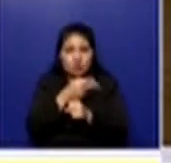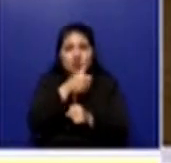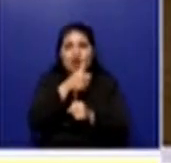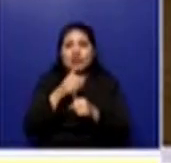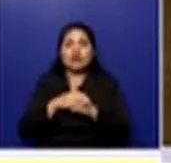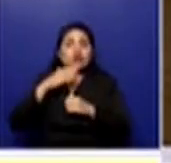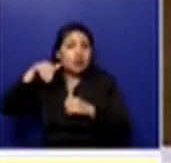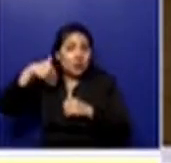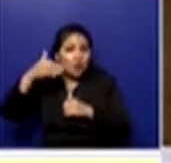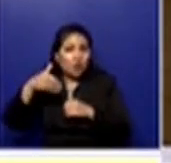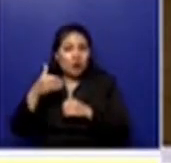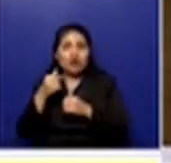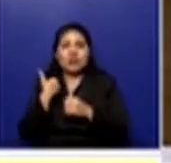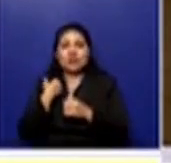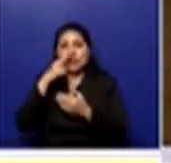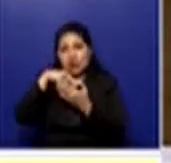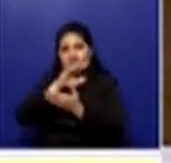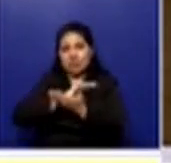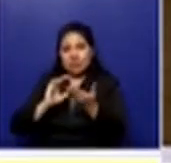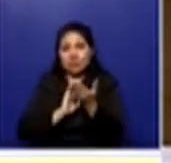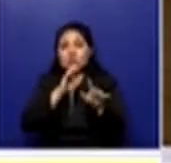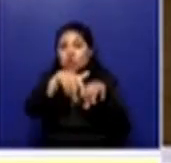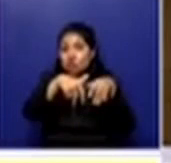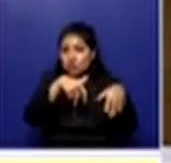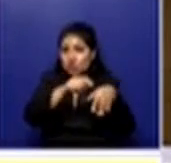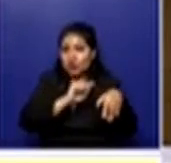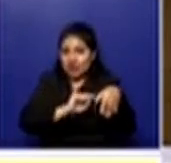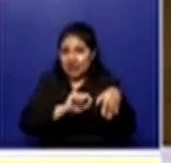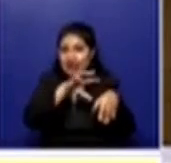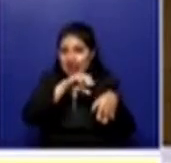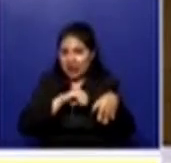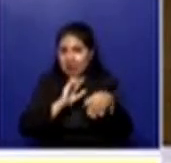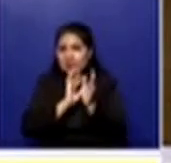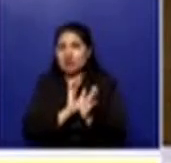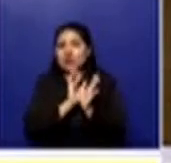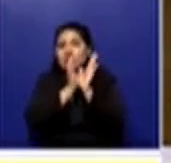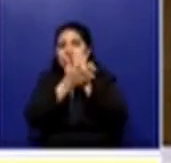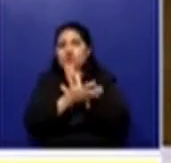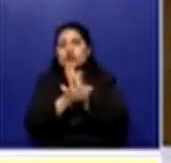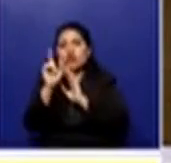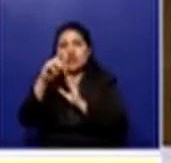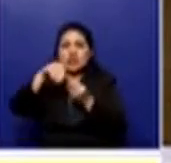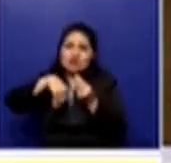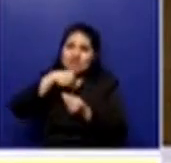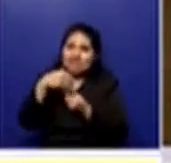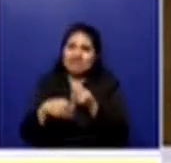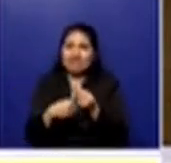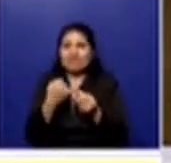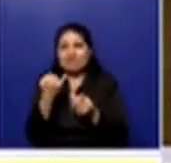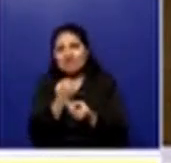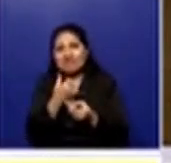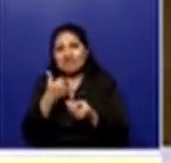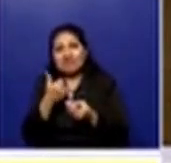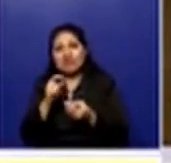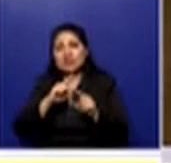ย PBS ก็ได้นำเอาชุมชนต่างๆที่ฟื้นตัวเองได้ไม่ว่าจะจากภาวะเศรษฐกิจอย่างไรก็ตามจากภาวะ